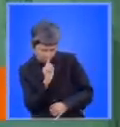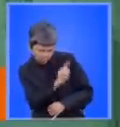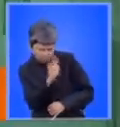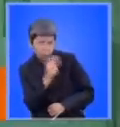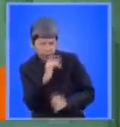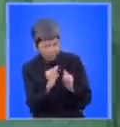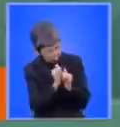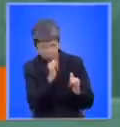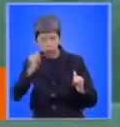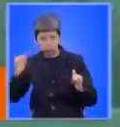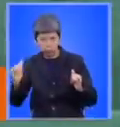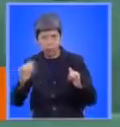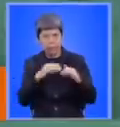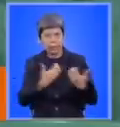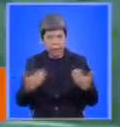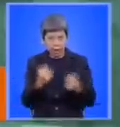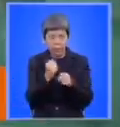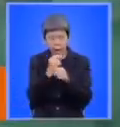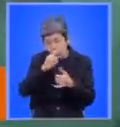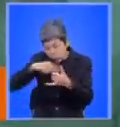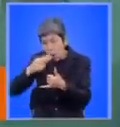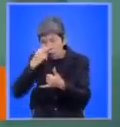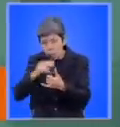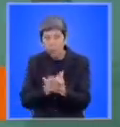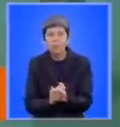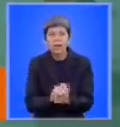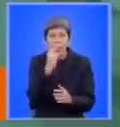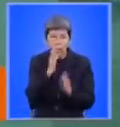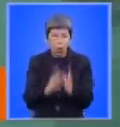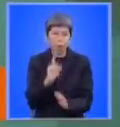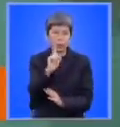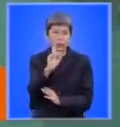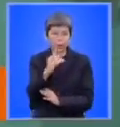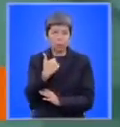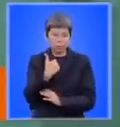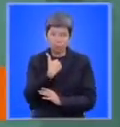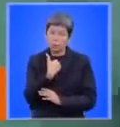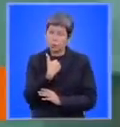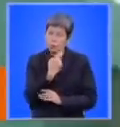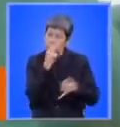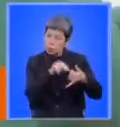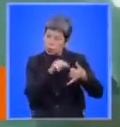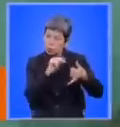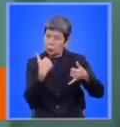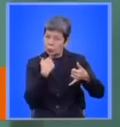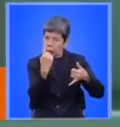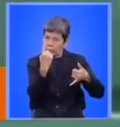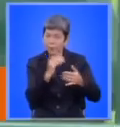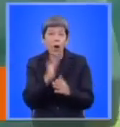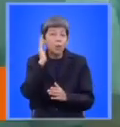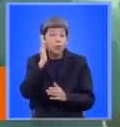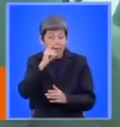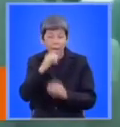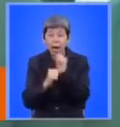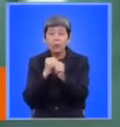เป็นต้องแยกออกมาที่ห้องแยกโรคและตรวจเชื้อค่ะเบื้องต้นพบ1รายที่เข้าข่ายเกณฑ์สอบสวนส่วนชายไทยอ